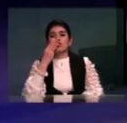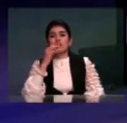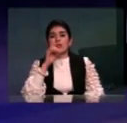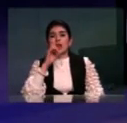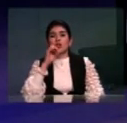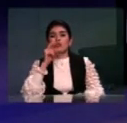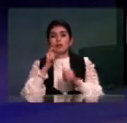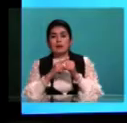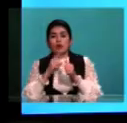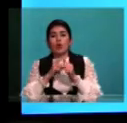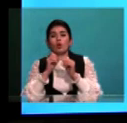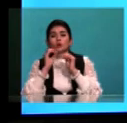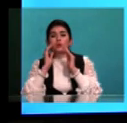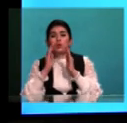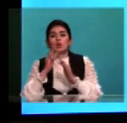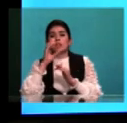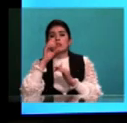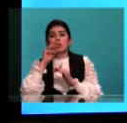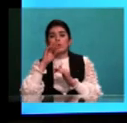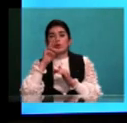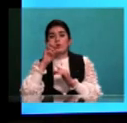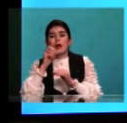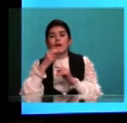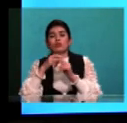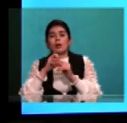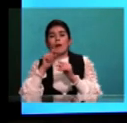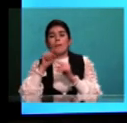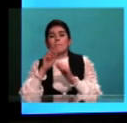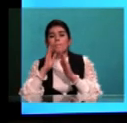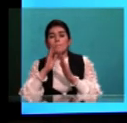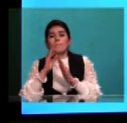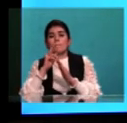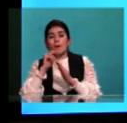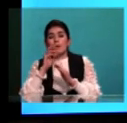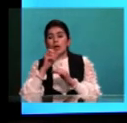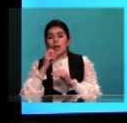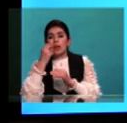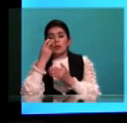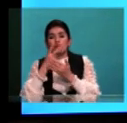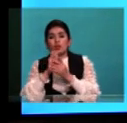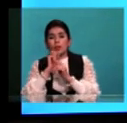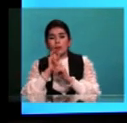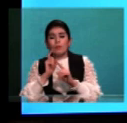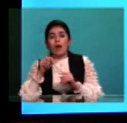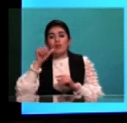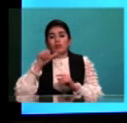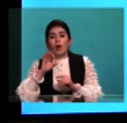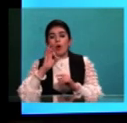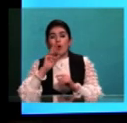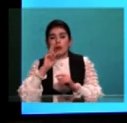имена файлов», то структура данной папки видна не будет. Нажимаем на кнопку